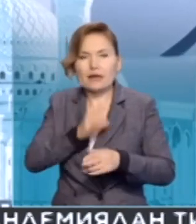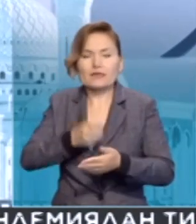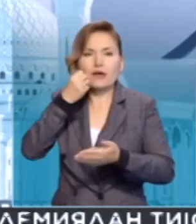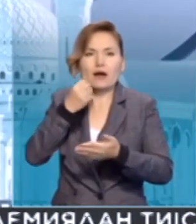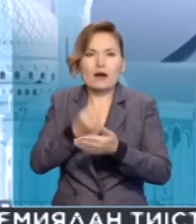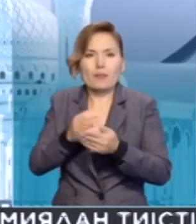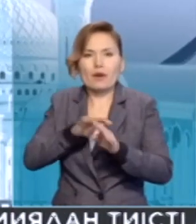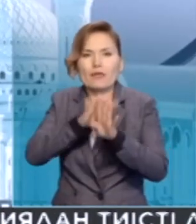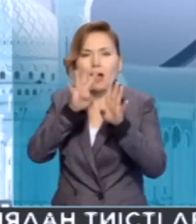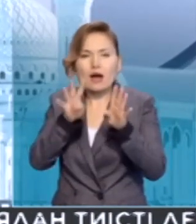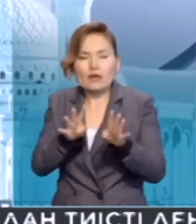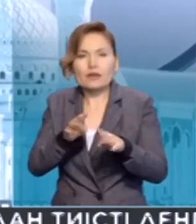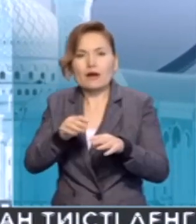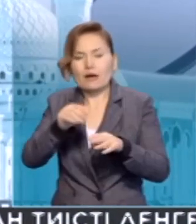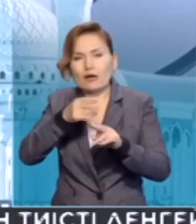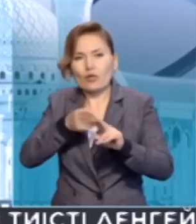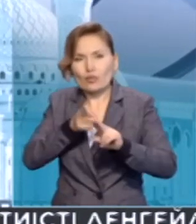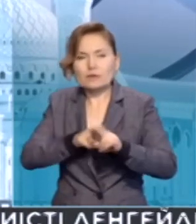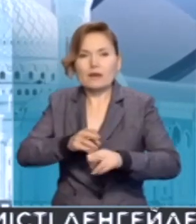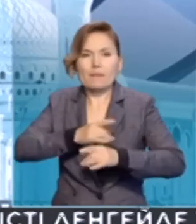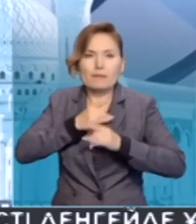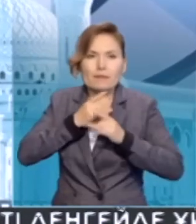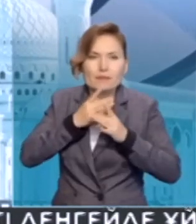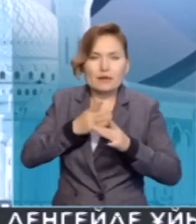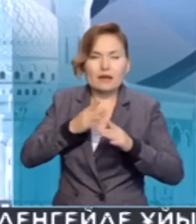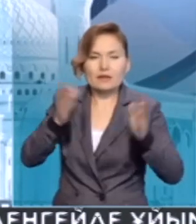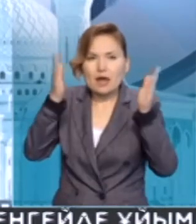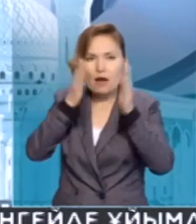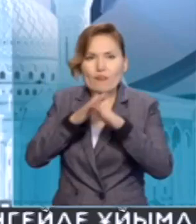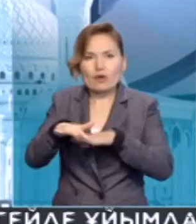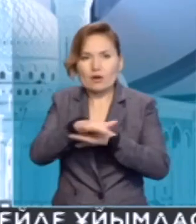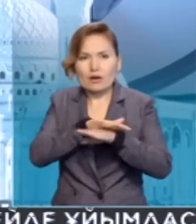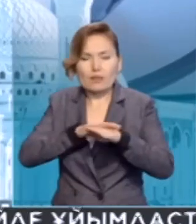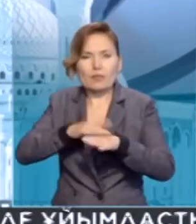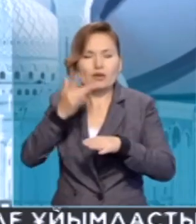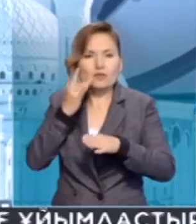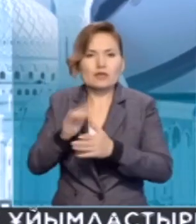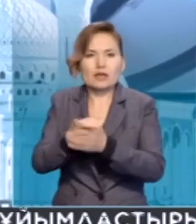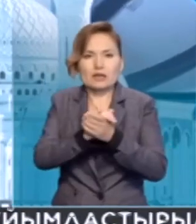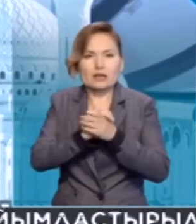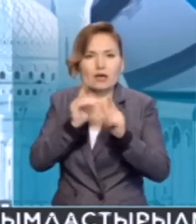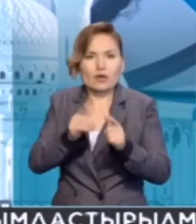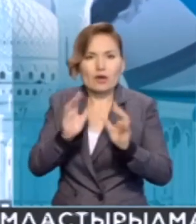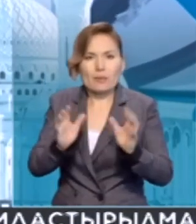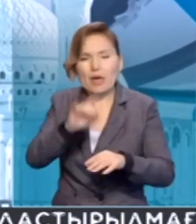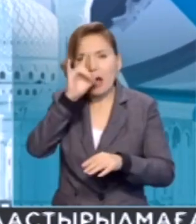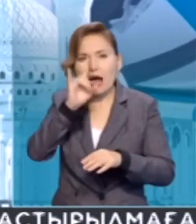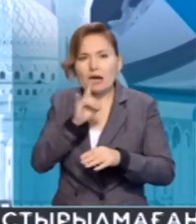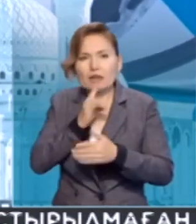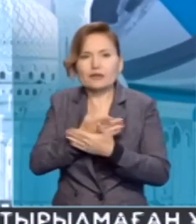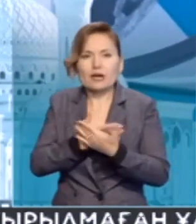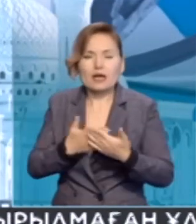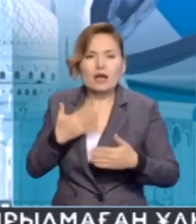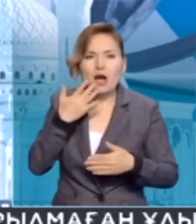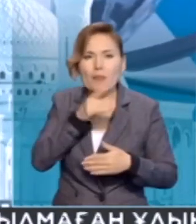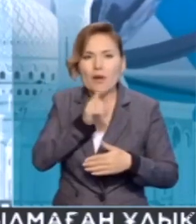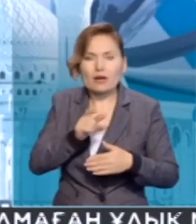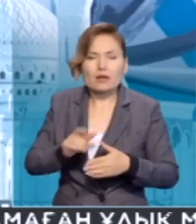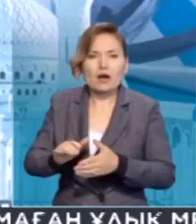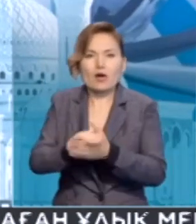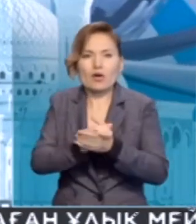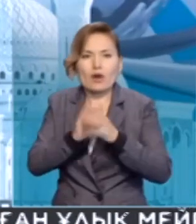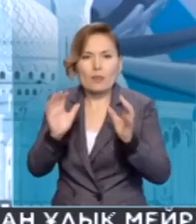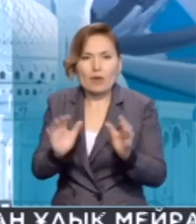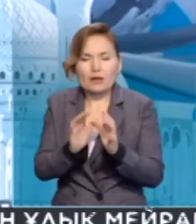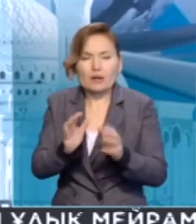берік орнықтырып, қоғамдағы татулық пен тұрақтылықты сақтау жолында ерекше рөл атқарады. Бұл мереке Қазақстанда тұратын түрлі этнос және конфессия